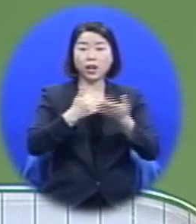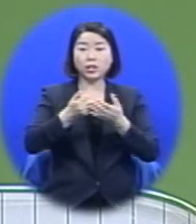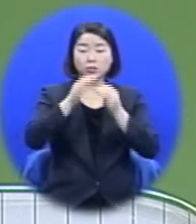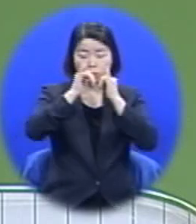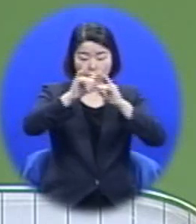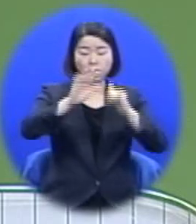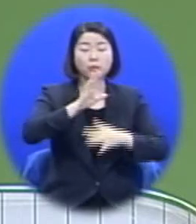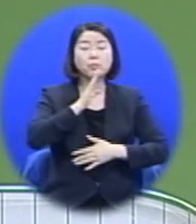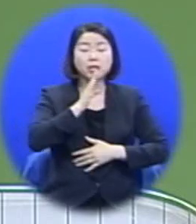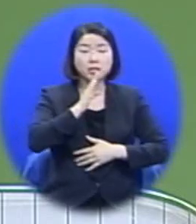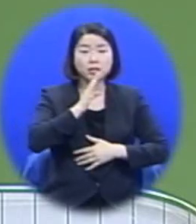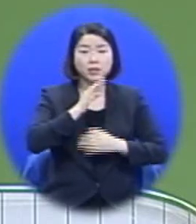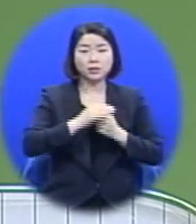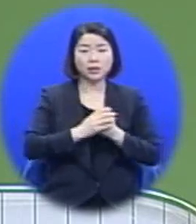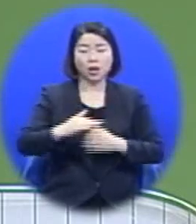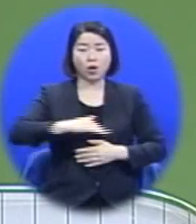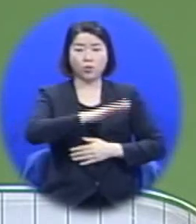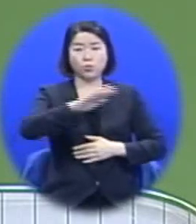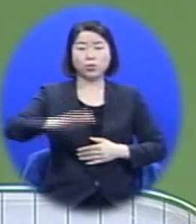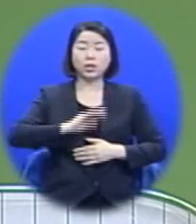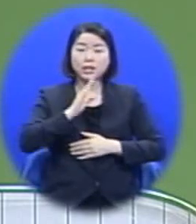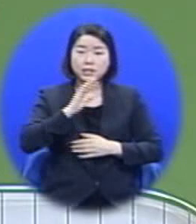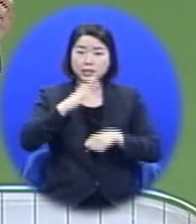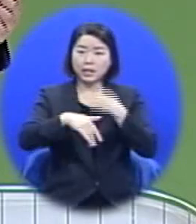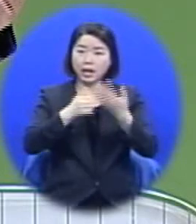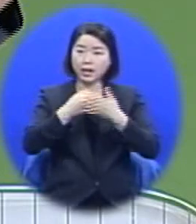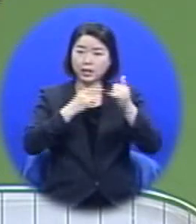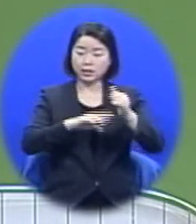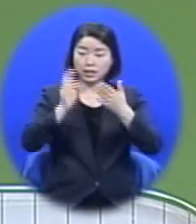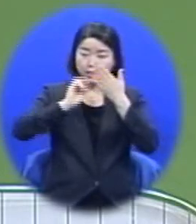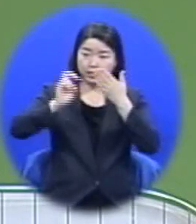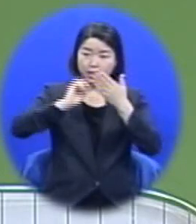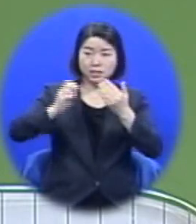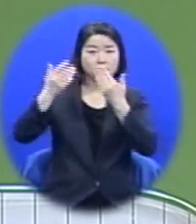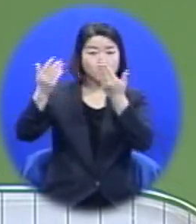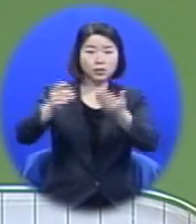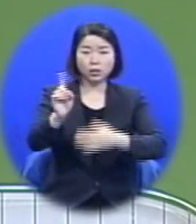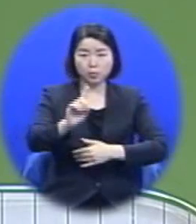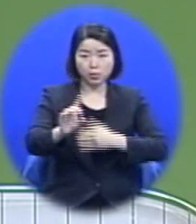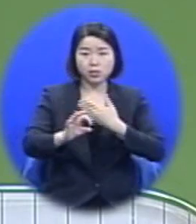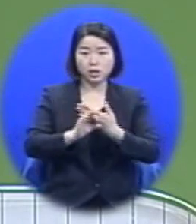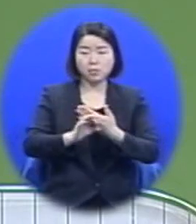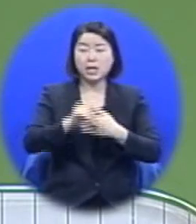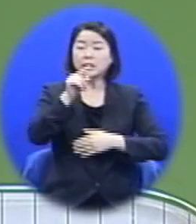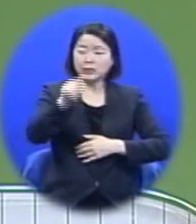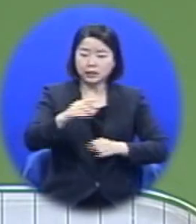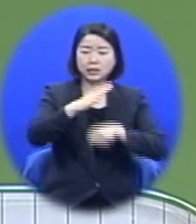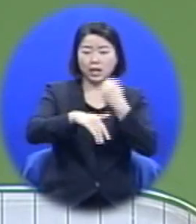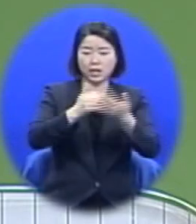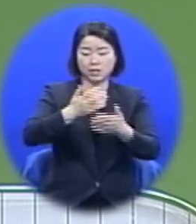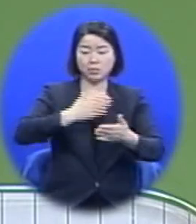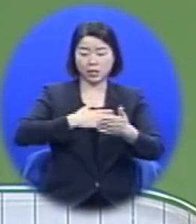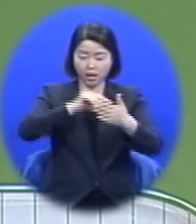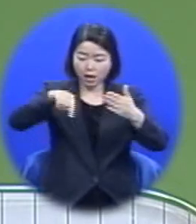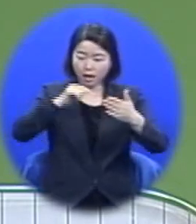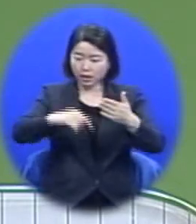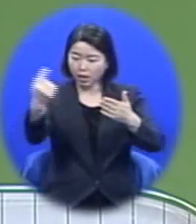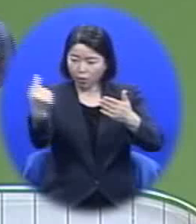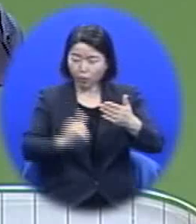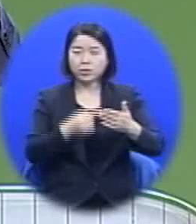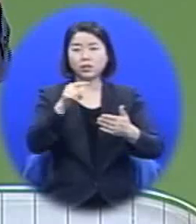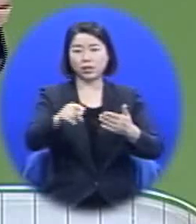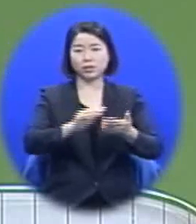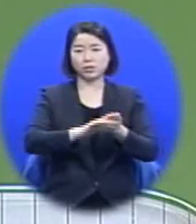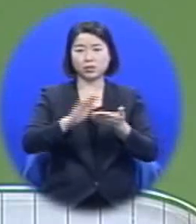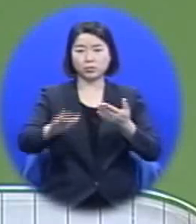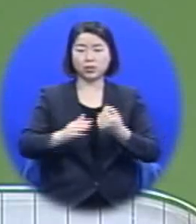시죠 우리가 진짜 하나님께 찬양 할 것은 요 그 하나님이 내 안에 오셨다는 거 여러분